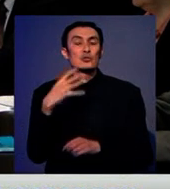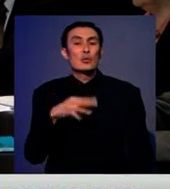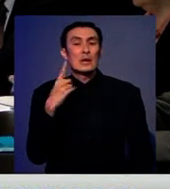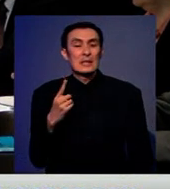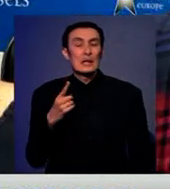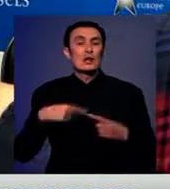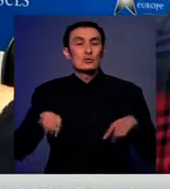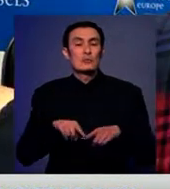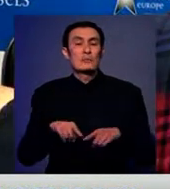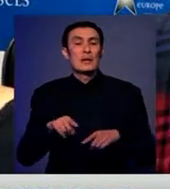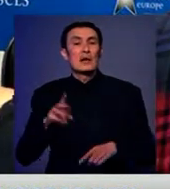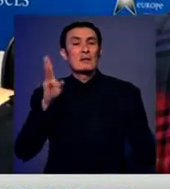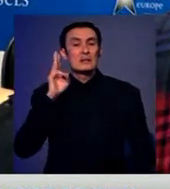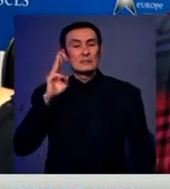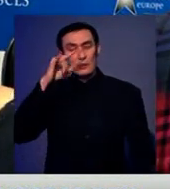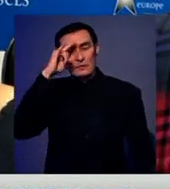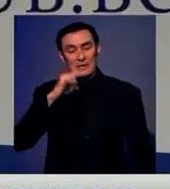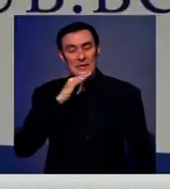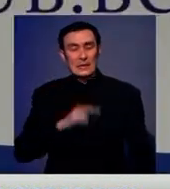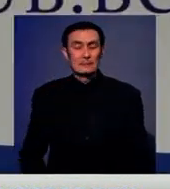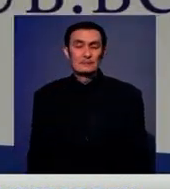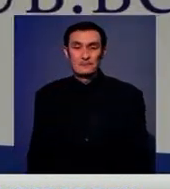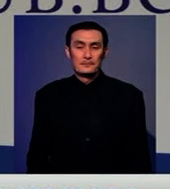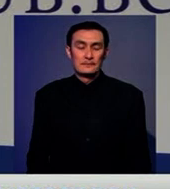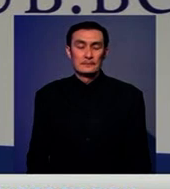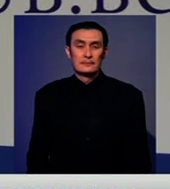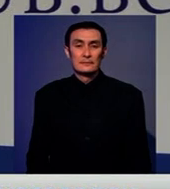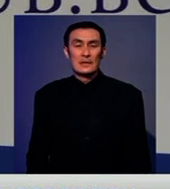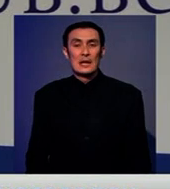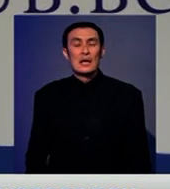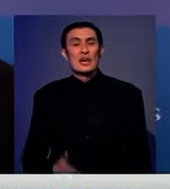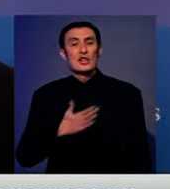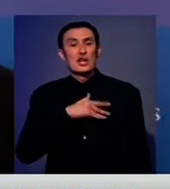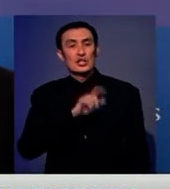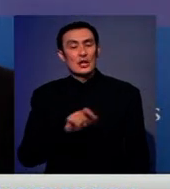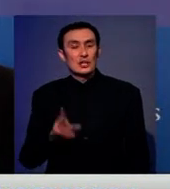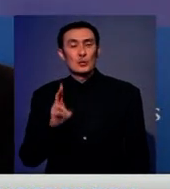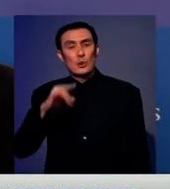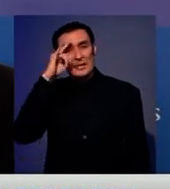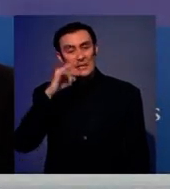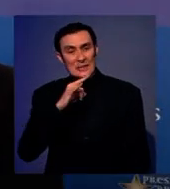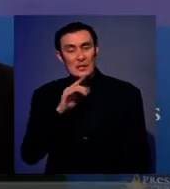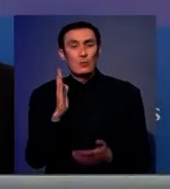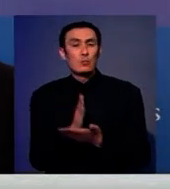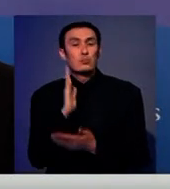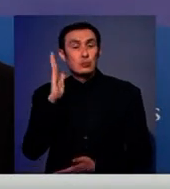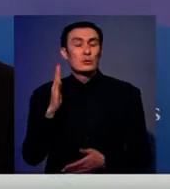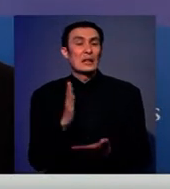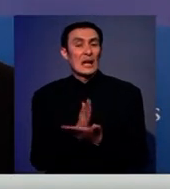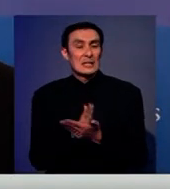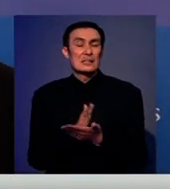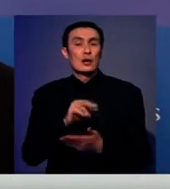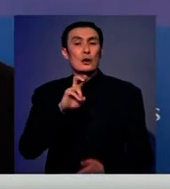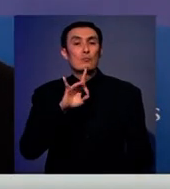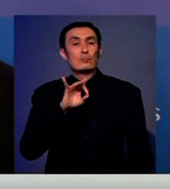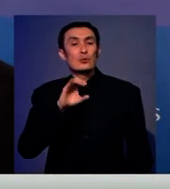241, организованном при казахстанском посольстве. Все наши граждане, граждане Казахстана, которые будут находиться в Брюсселе